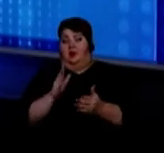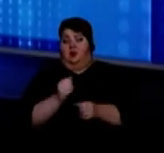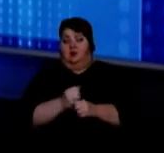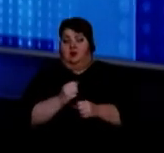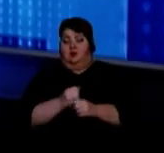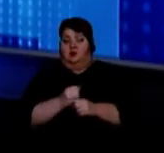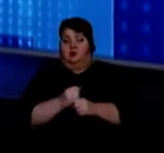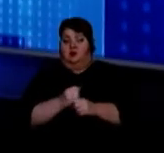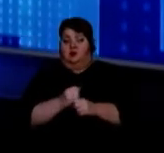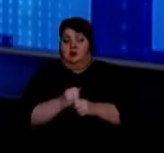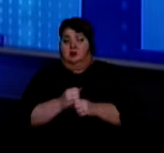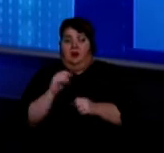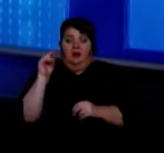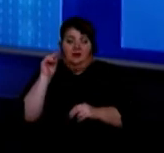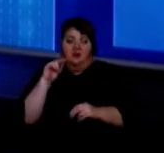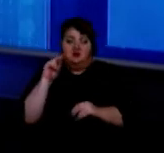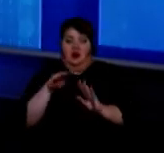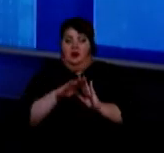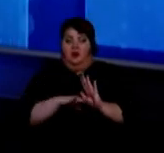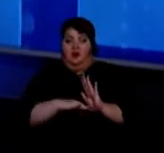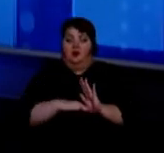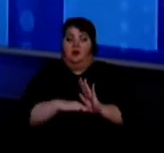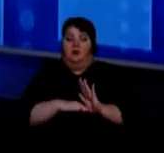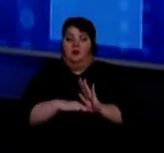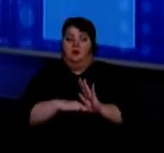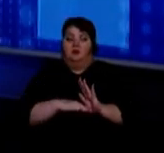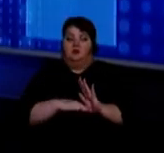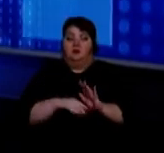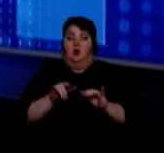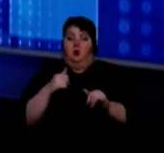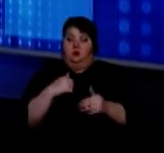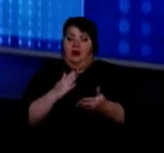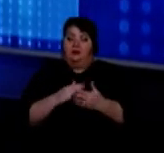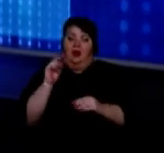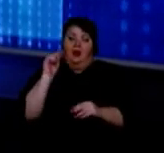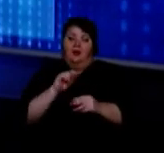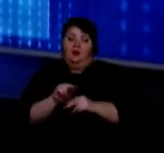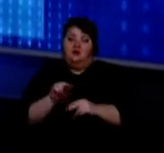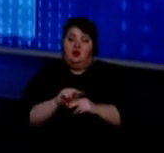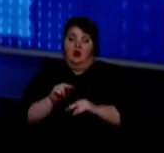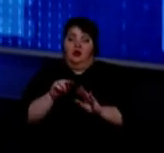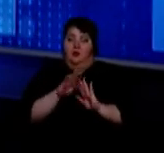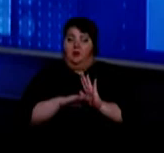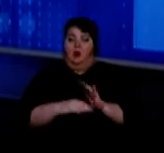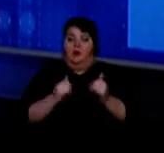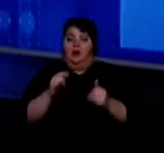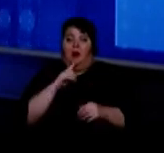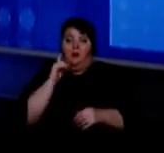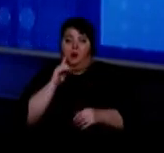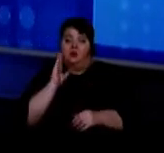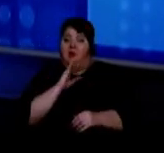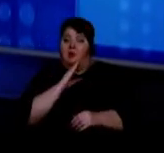продовжувати, проходити навчальні програми, до речі, в нас є навчальні програми для молодих мам, декілька